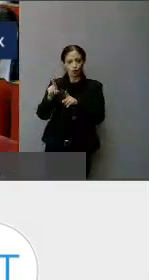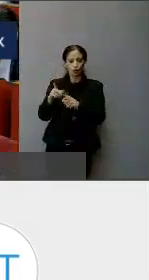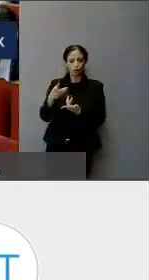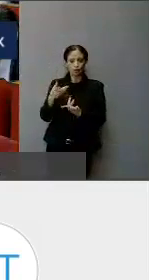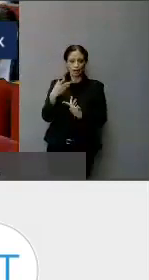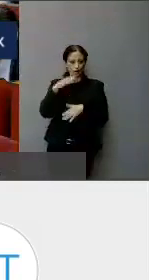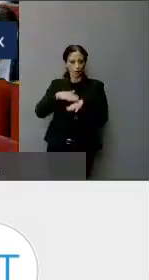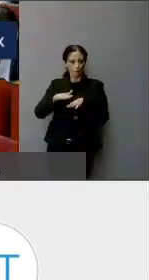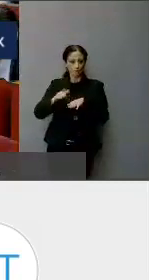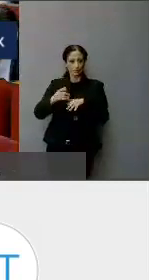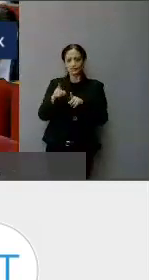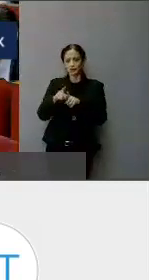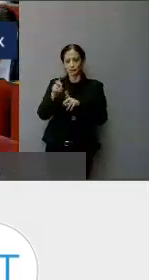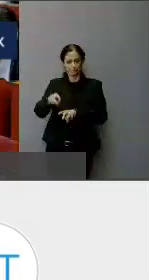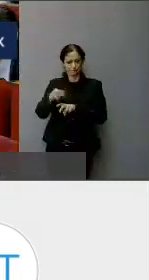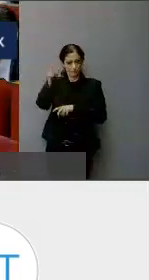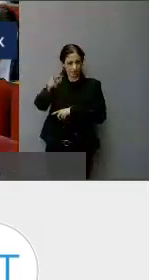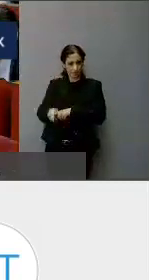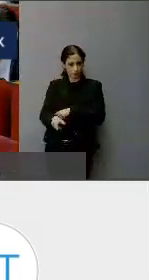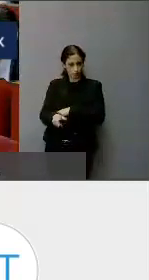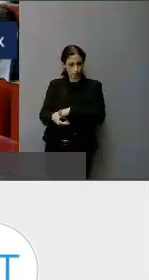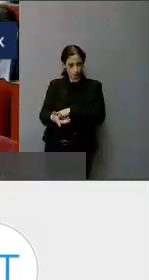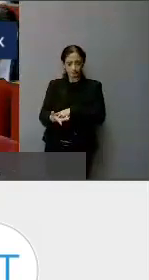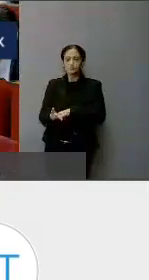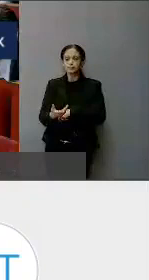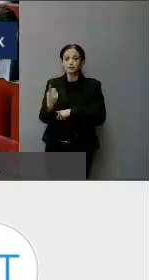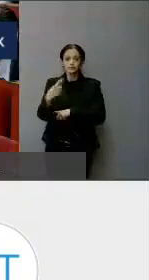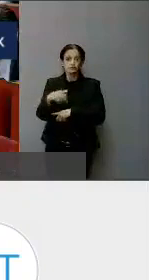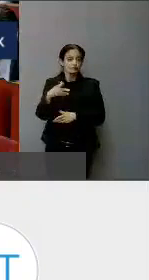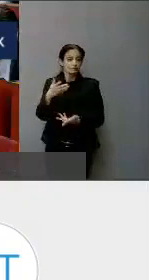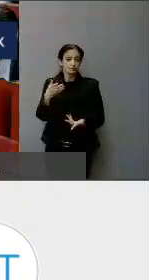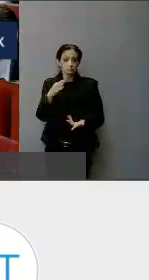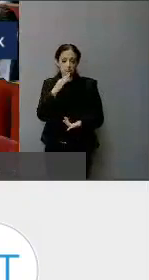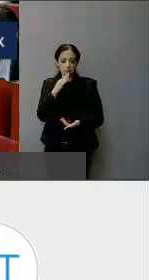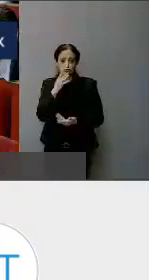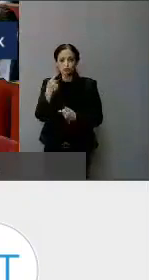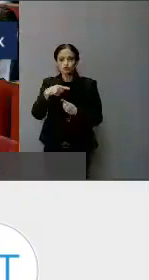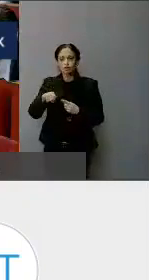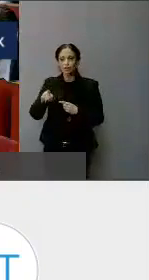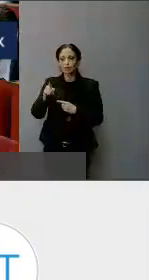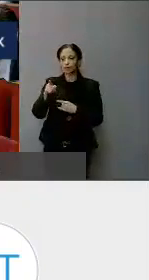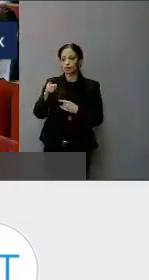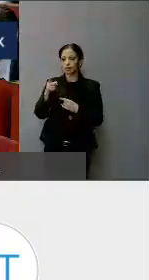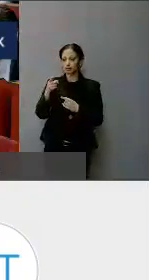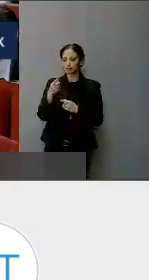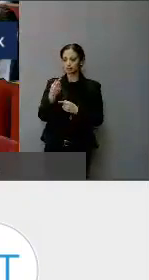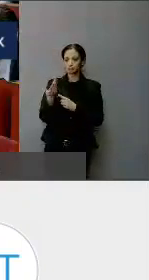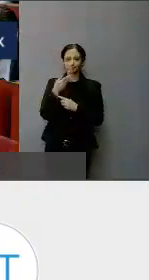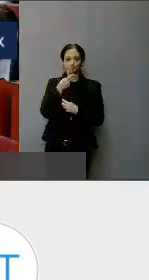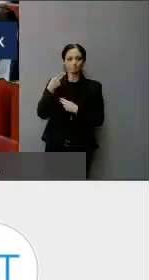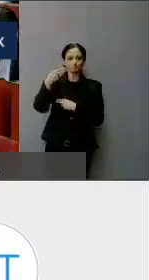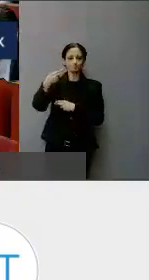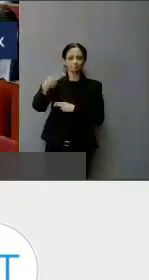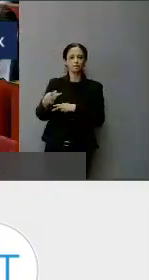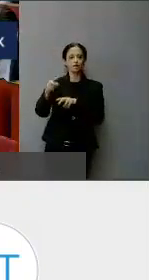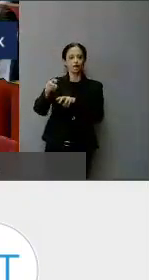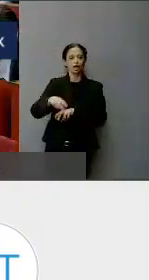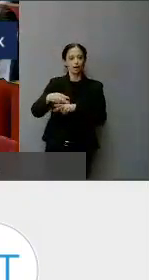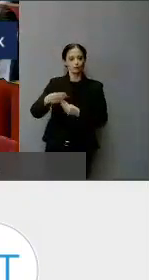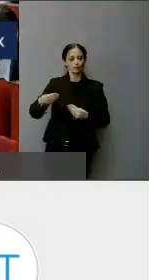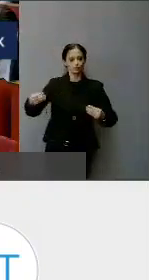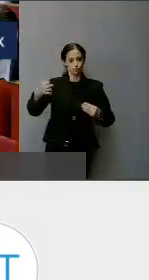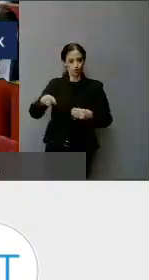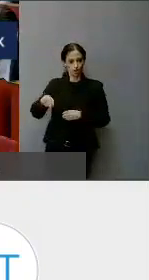e questo sarebbe sufficiente per garantire il fatto che ora se cioè un imprenditore agricolo professionale il problema è che qui questa doveva essere